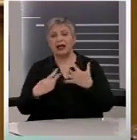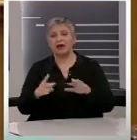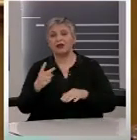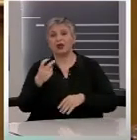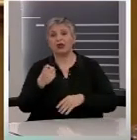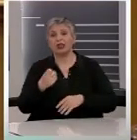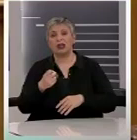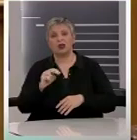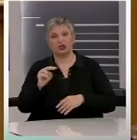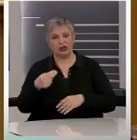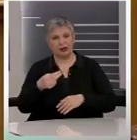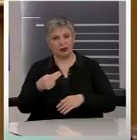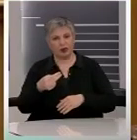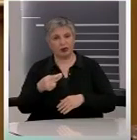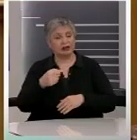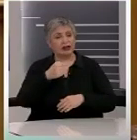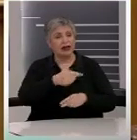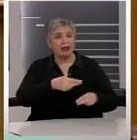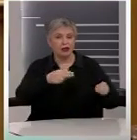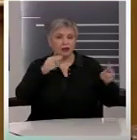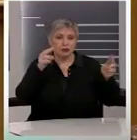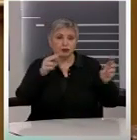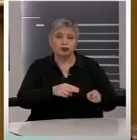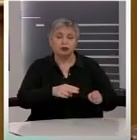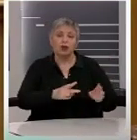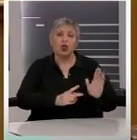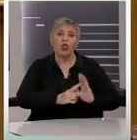21.720 ευρώ. Το μειώσατε